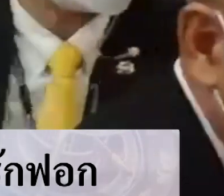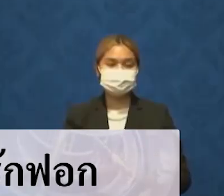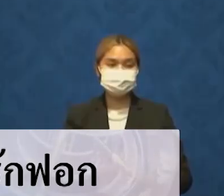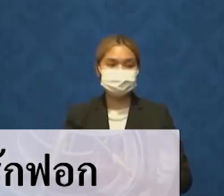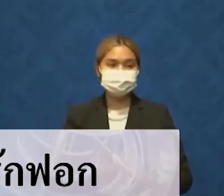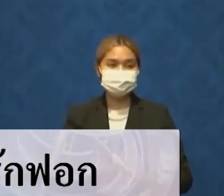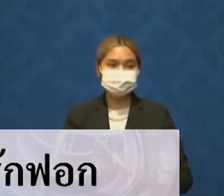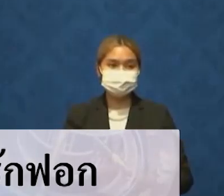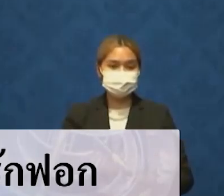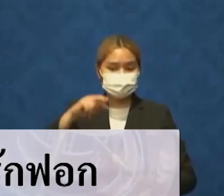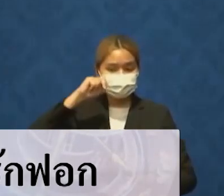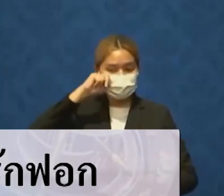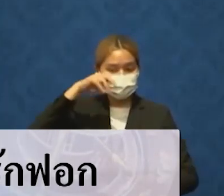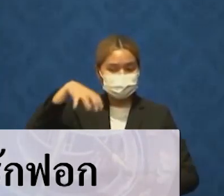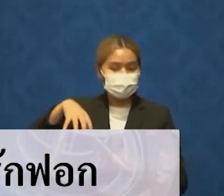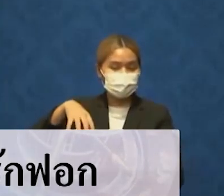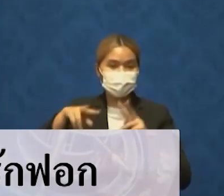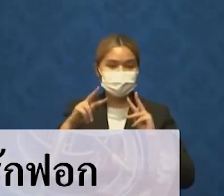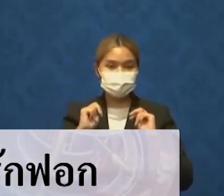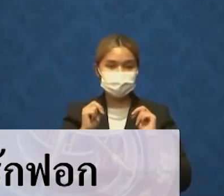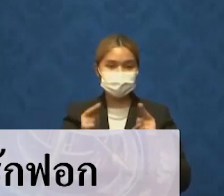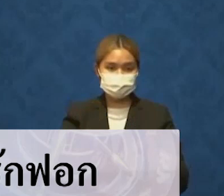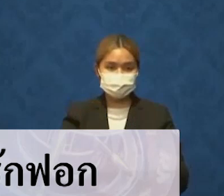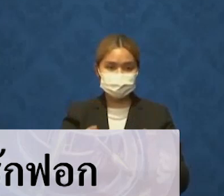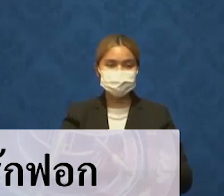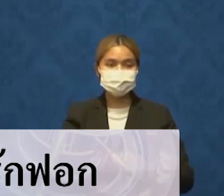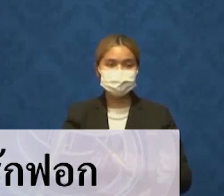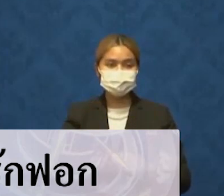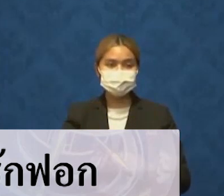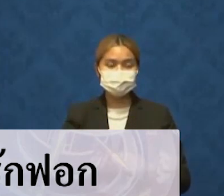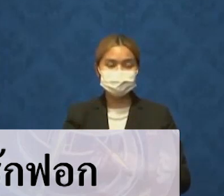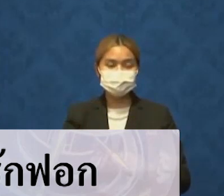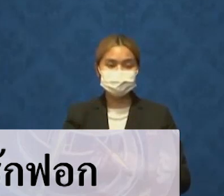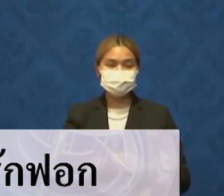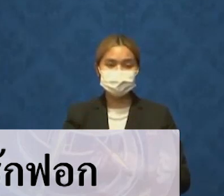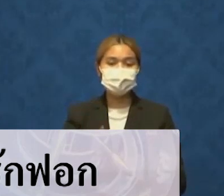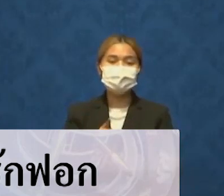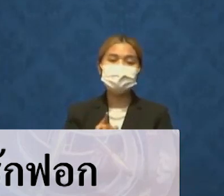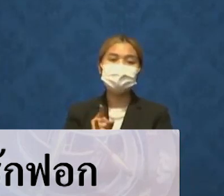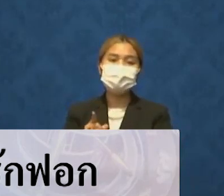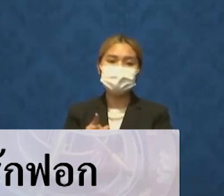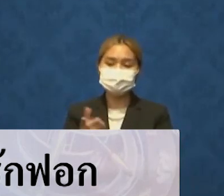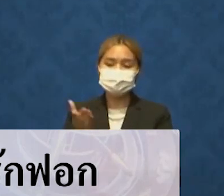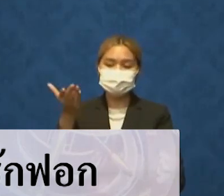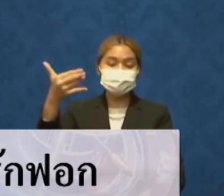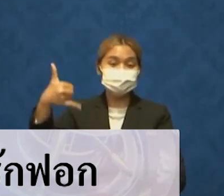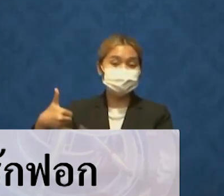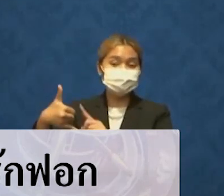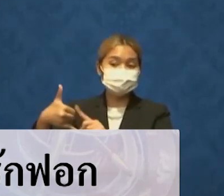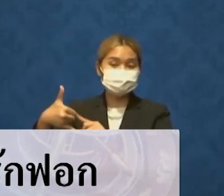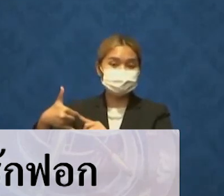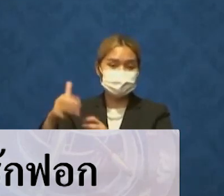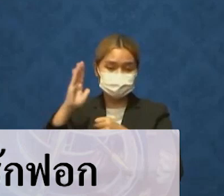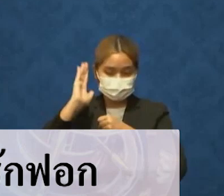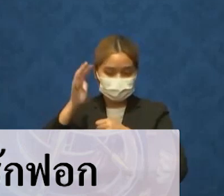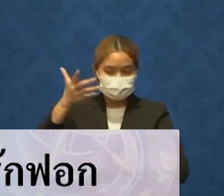หรือบิ๊กตู่จะสละเก้าอี้รัฐมนตรีกลาโหมให้พี่ป๊อกส่วนพี่ป๊อกเอามท.1ไปมันใกล้จะเลือกตั้งแล้วนี่